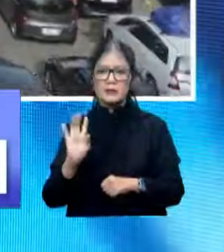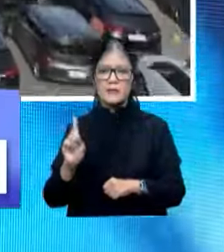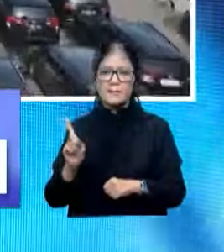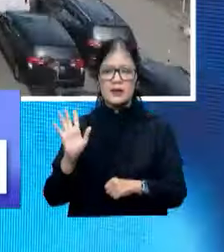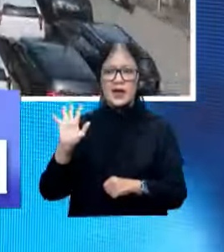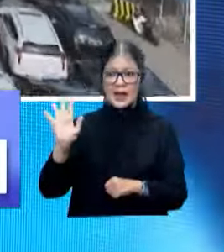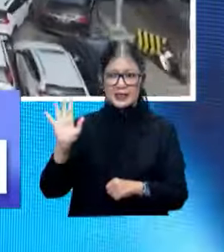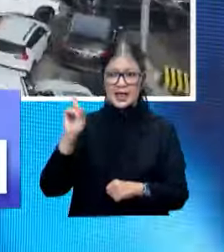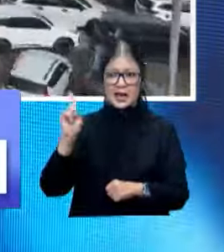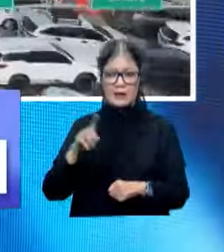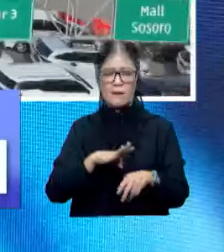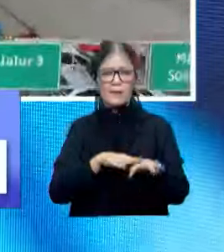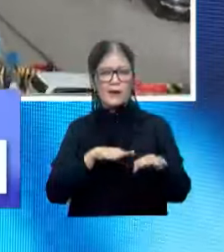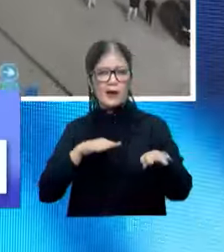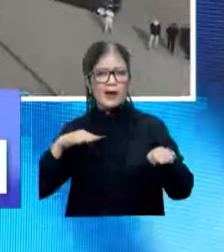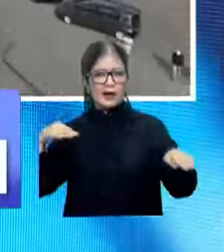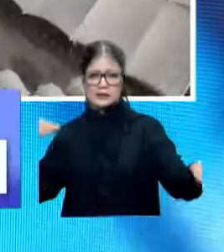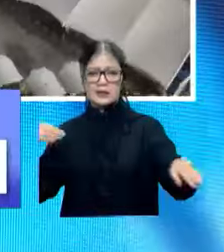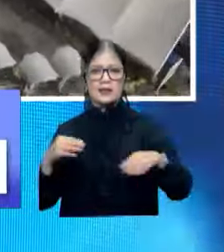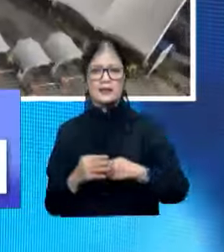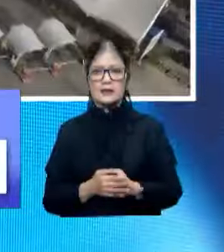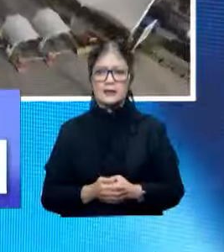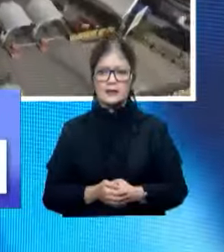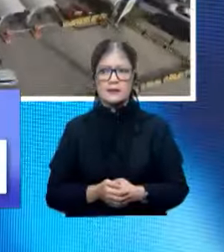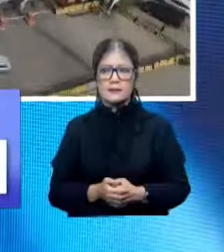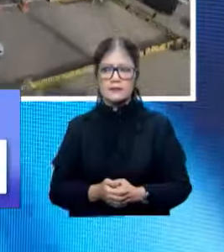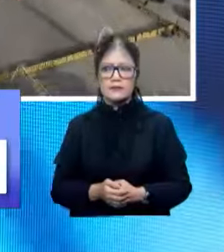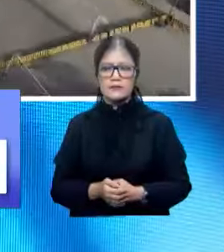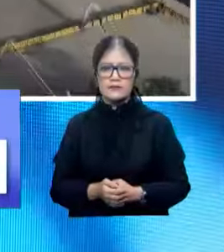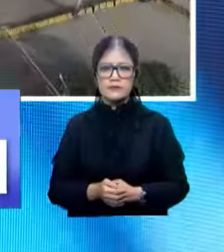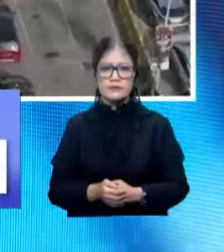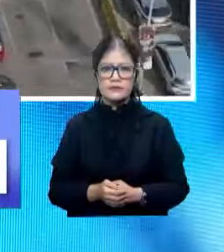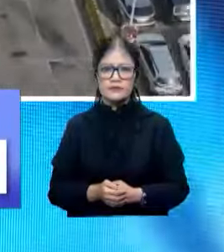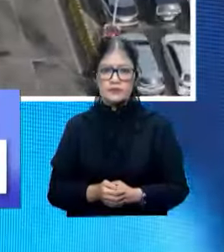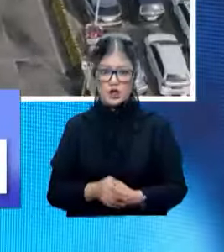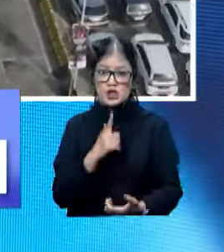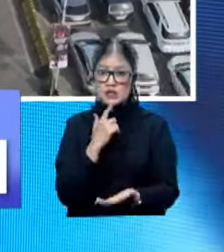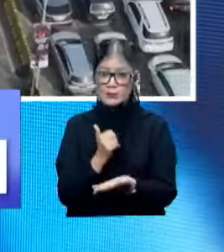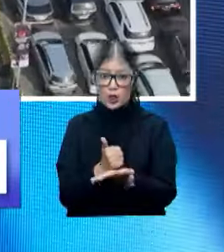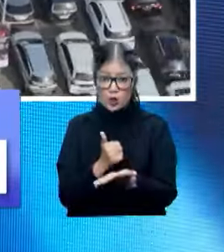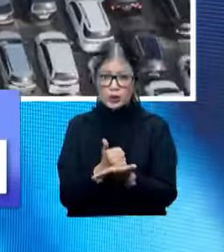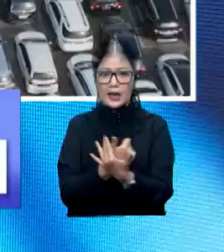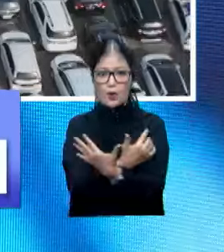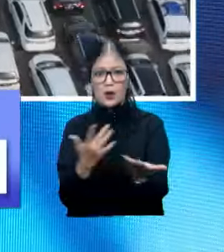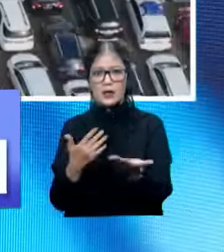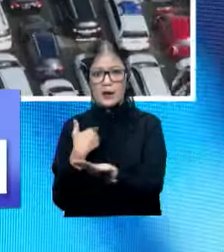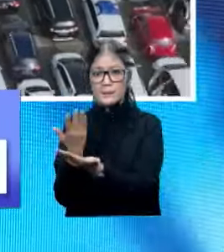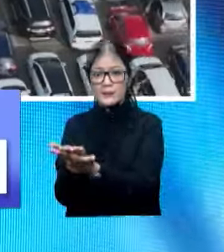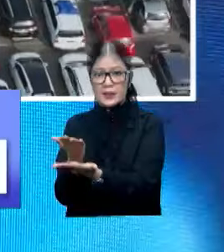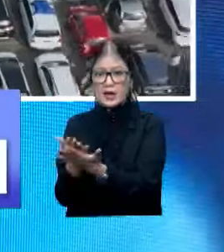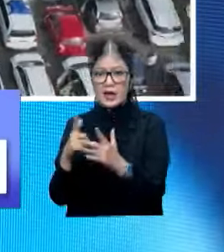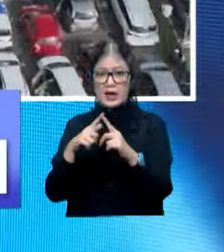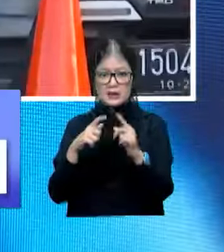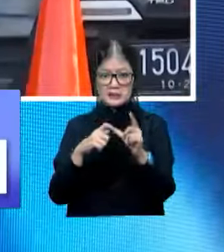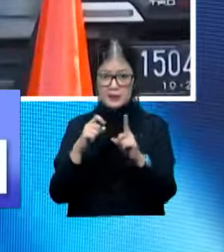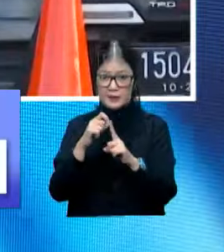adanya antrian kendaraan yang cukup panjang. Dan dari masyarakat sendiri ini juga sejatinya meminta kepada pihak SDP untuk terbuka dan juga berlaku adil